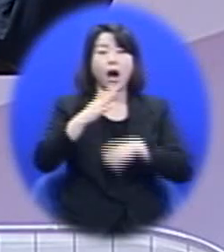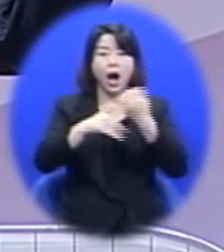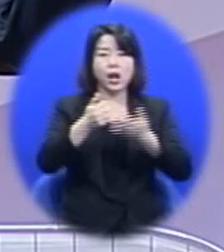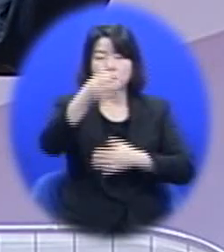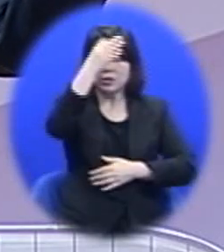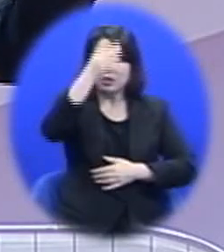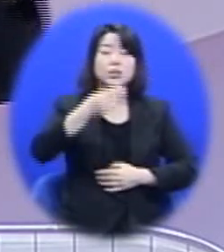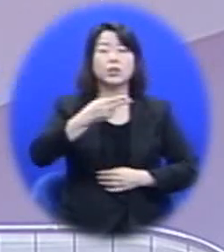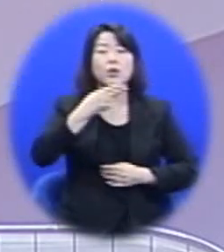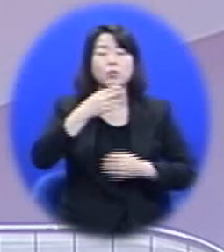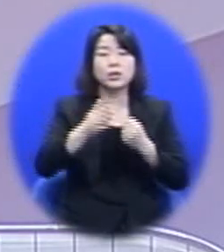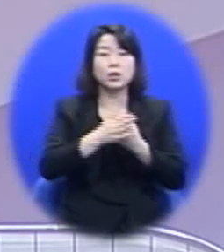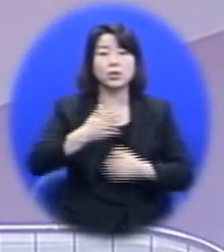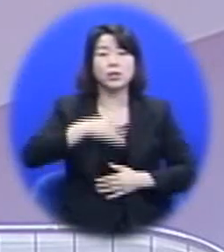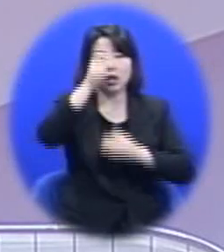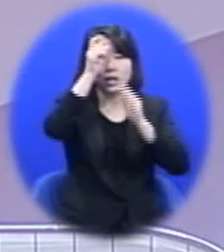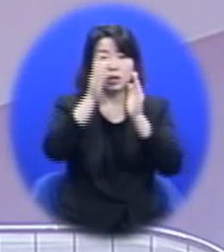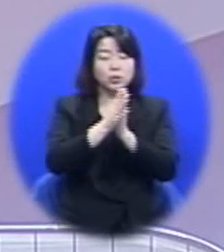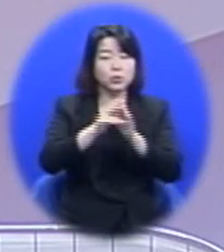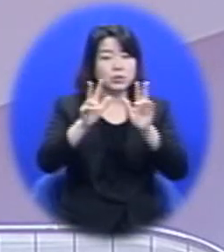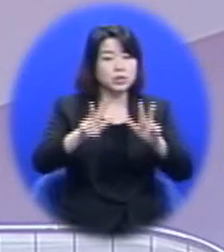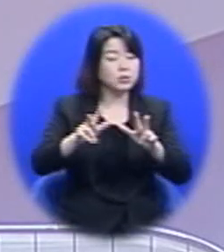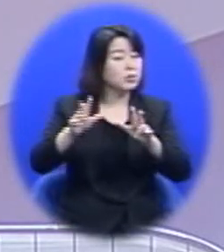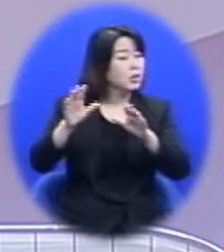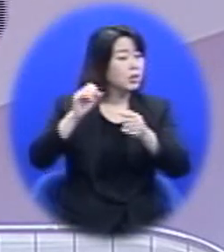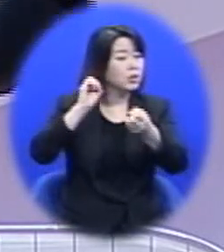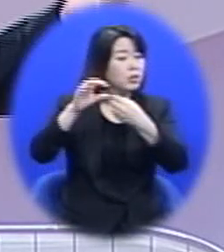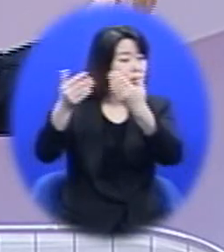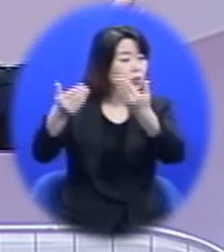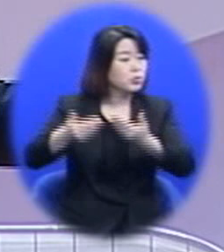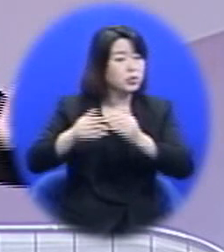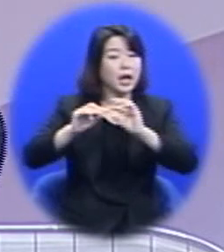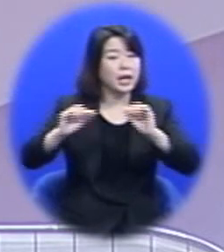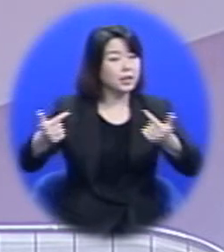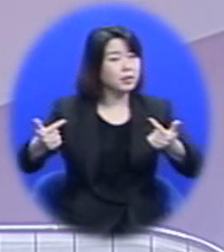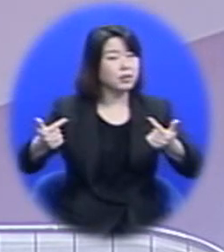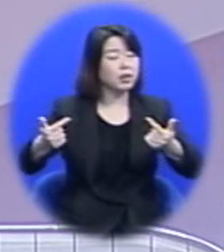능력이 없어서 내 기도 지금 듣고 들어주지 않는 거 아니구나.